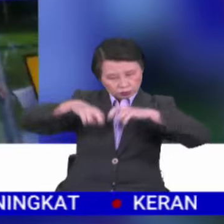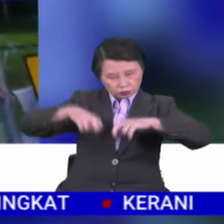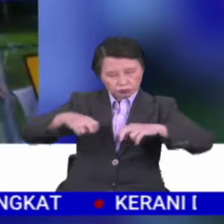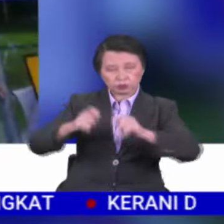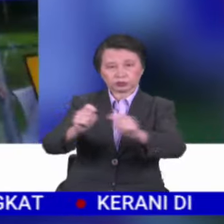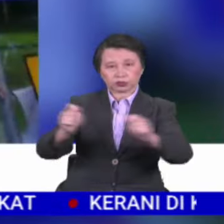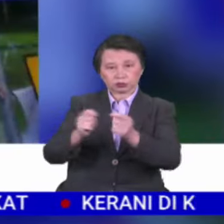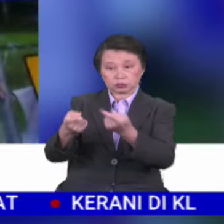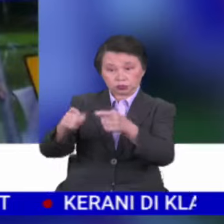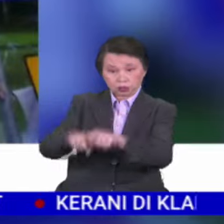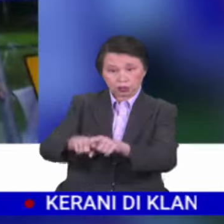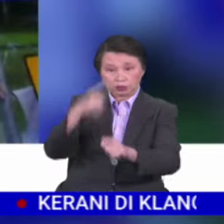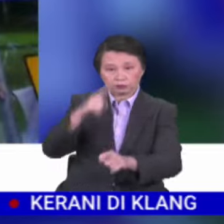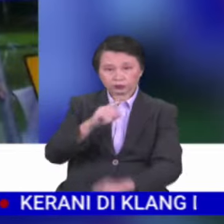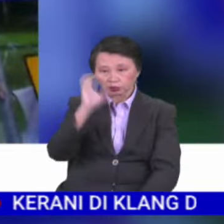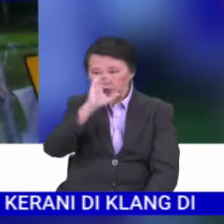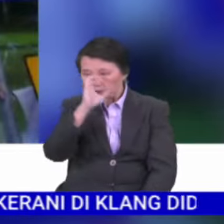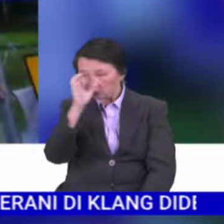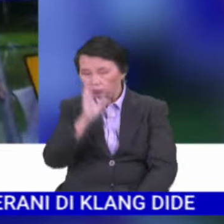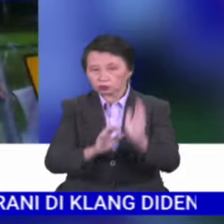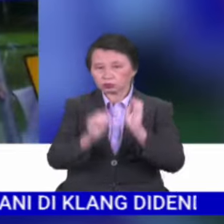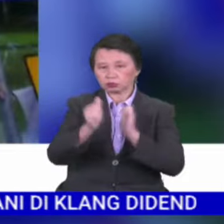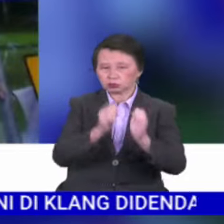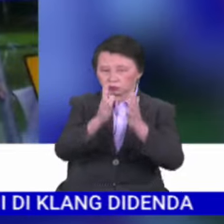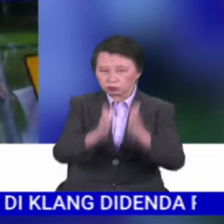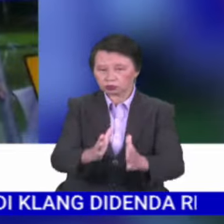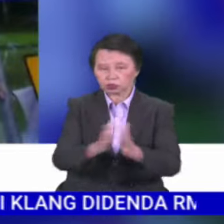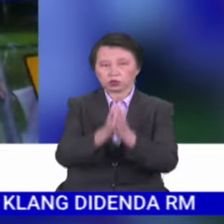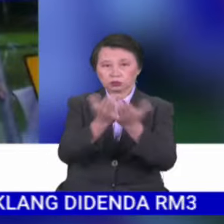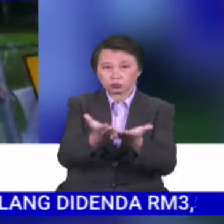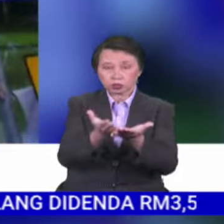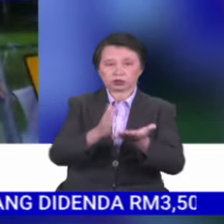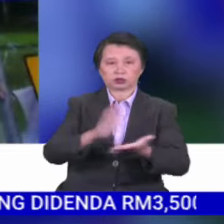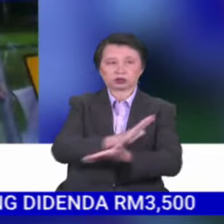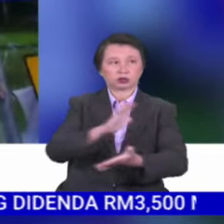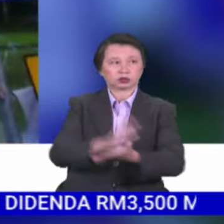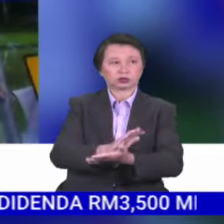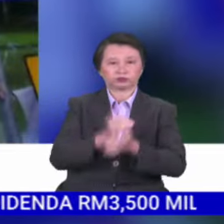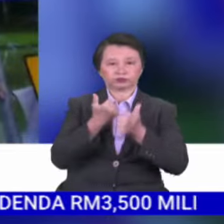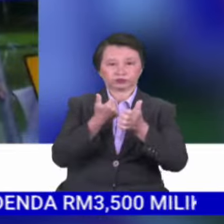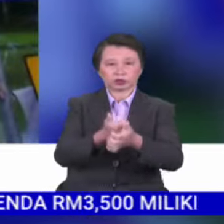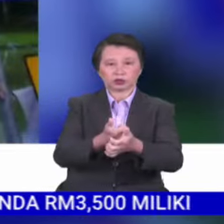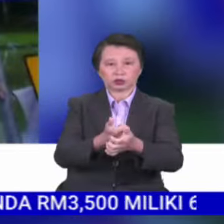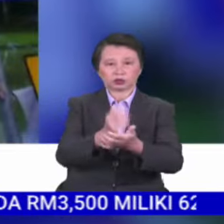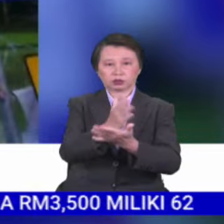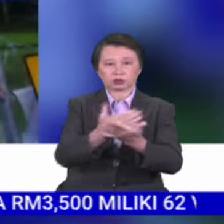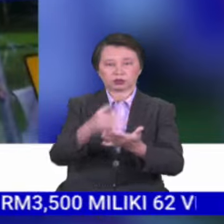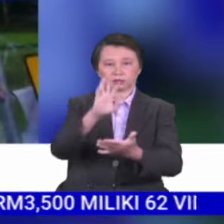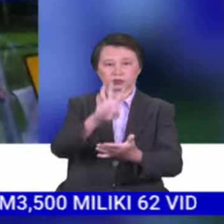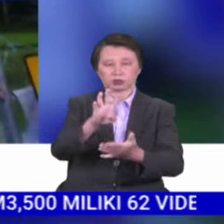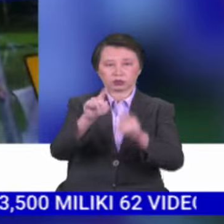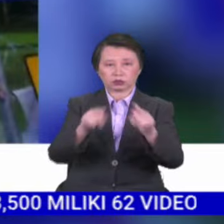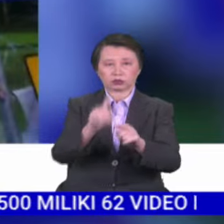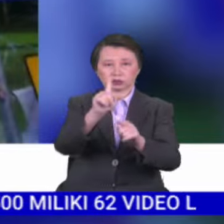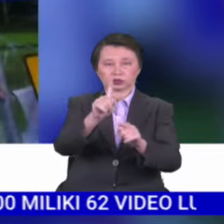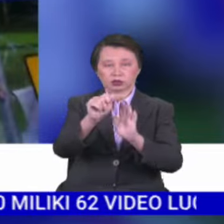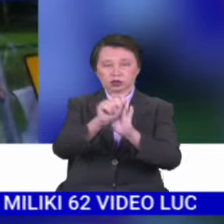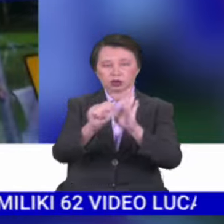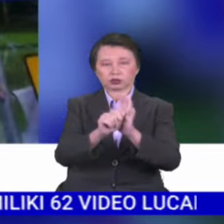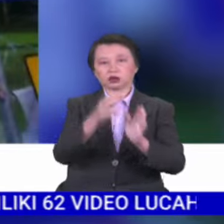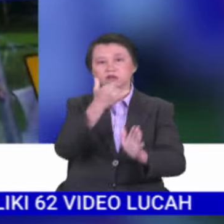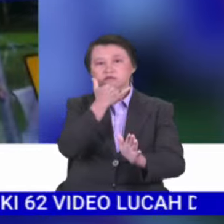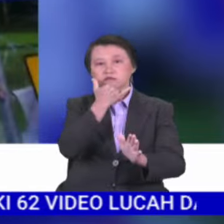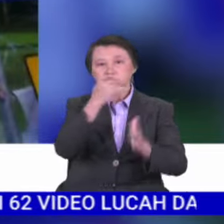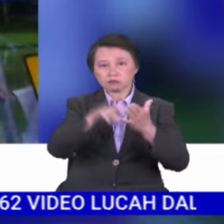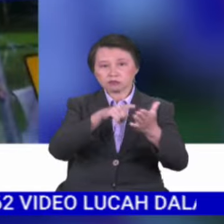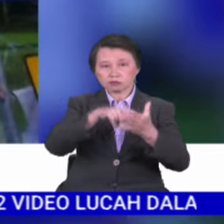di tempat kejadian bagi mengesan pelaku. Polis membuka kertas siasatan mengikut Seksyen 4A-1 Akta Kesalahan